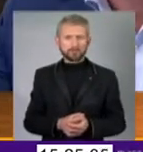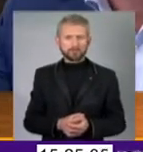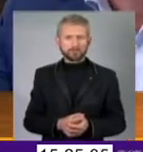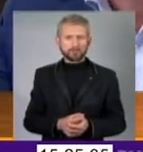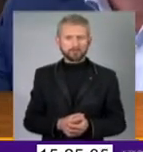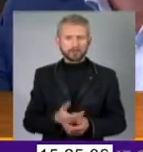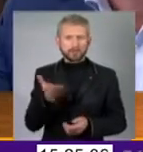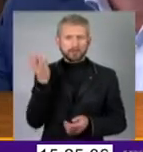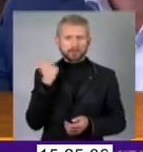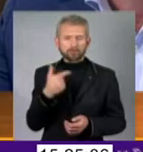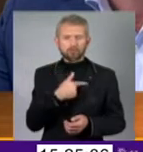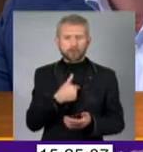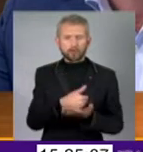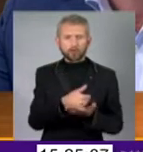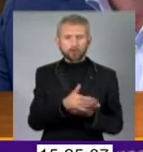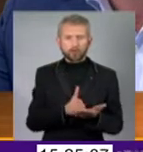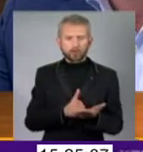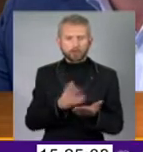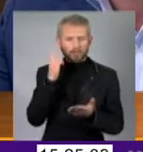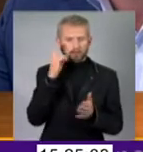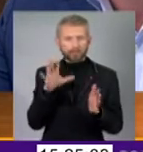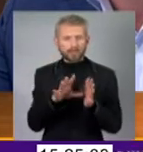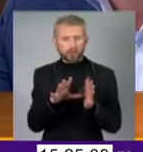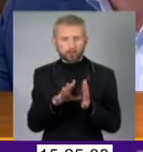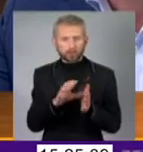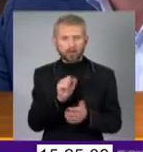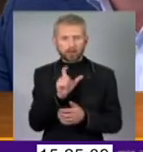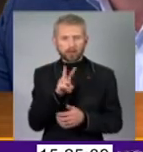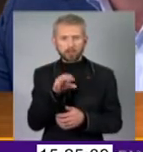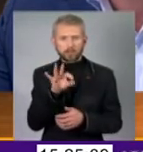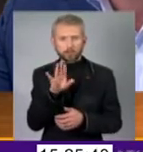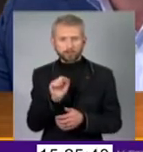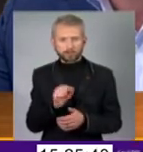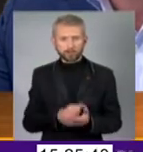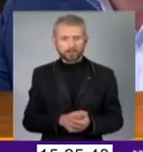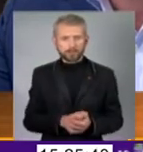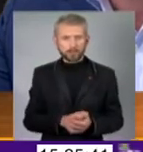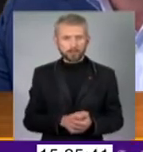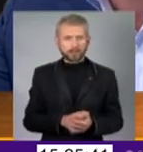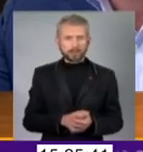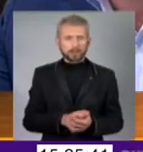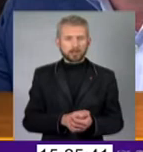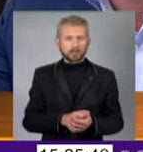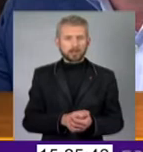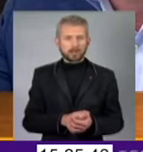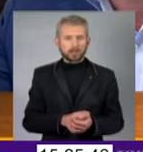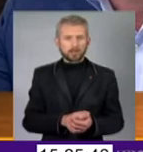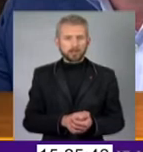саме раніше нас обслуговувало в Київенерго Ахметова. Вони саме грабували